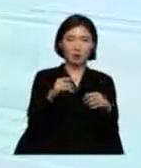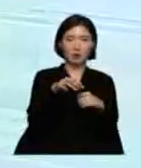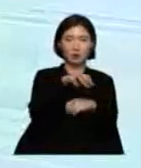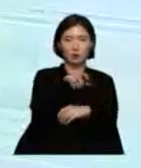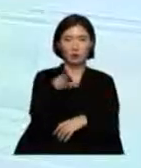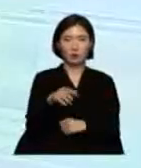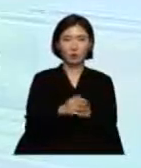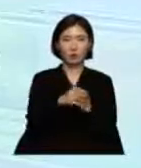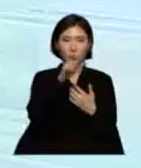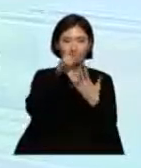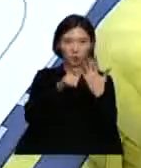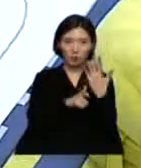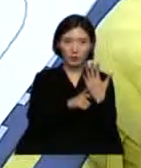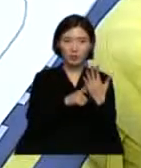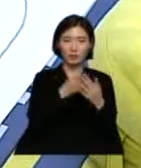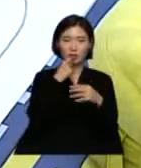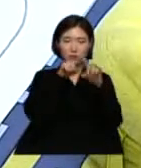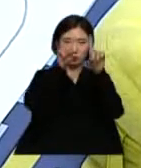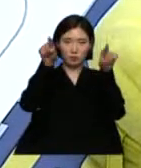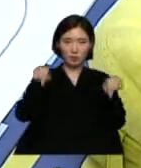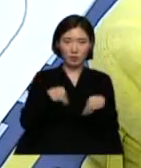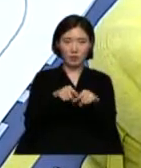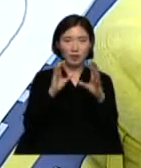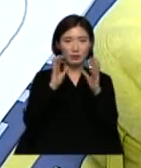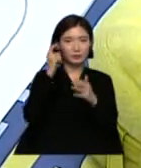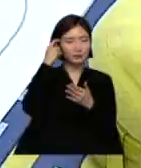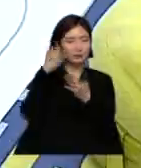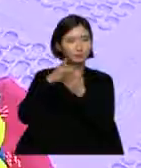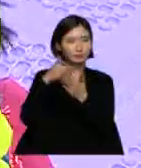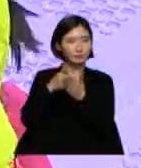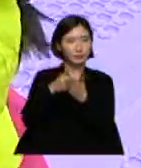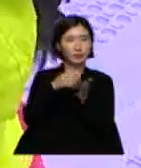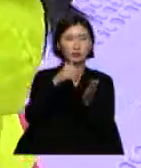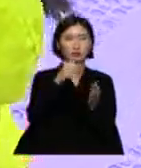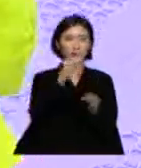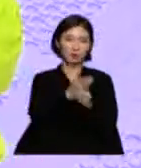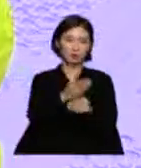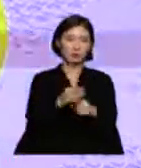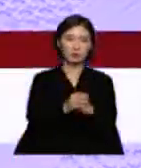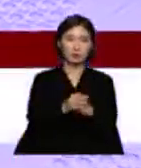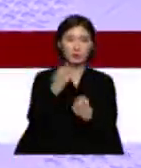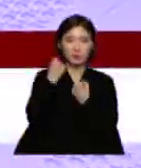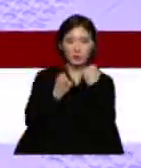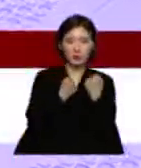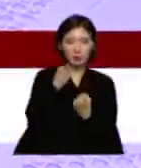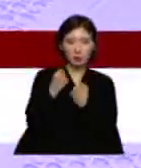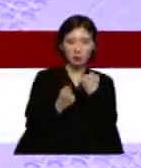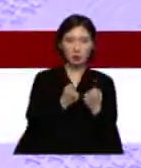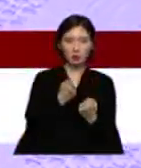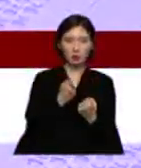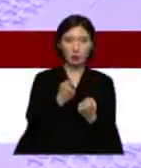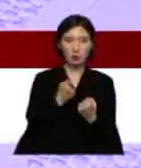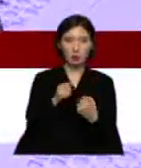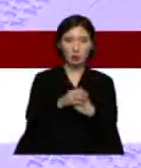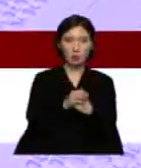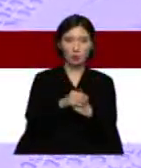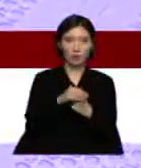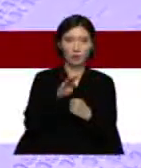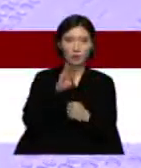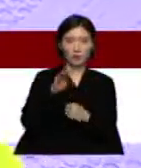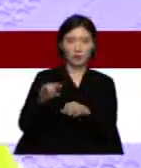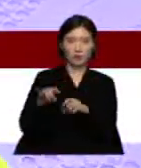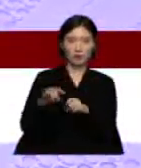한켠에는 흰 도화지 위에 아이들이 상상의 나래를 펼칩니다. 자전거 타면서 발전기를